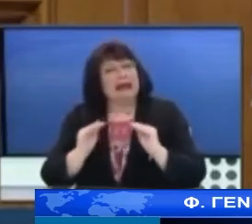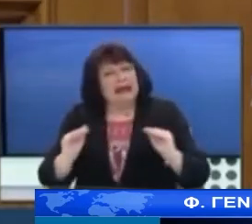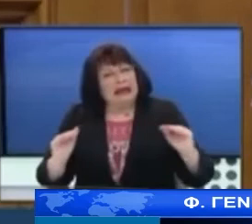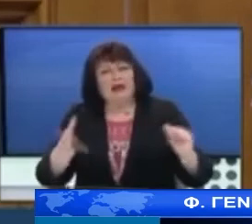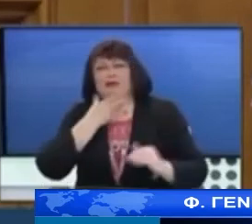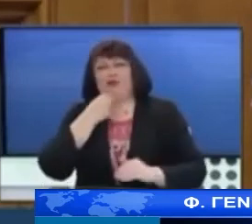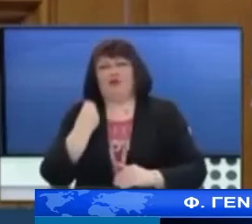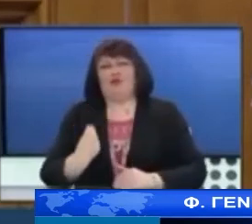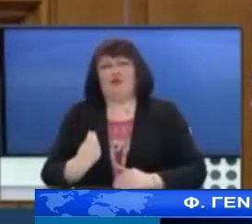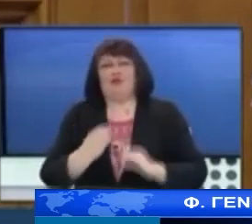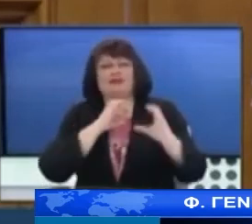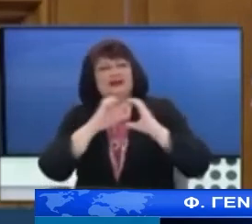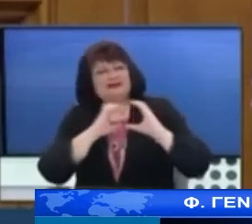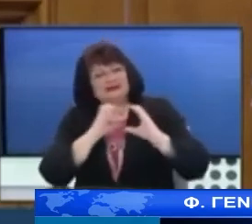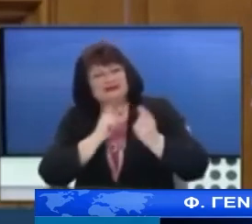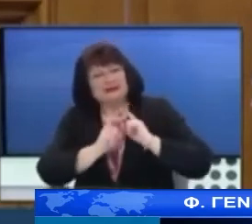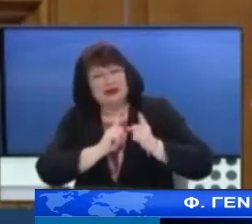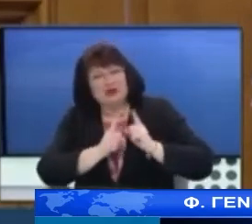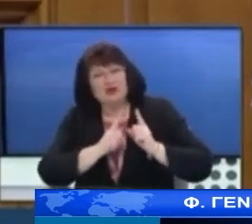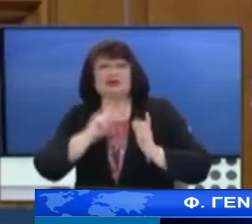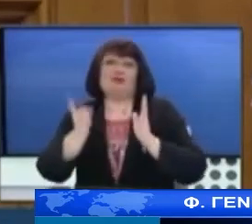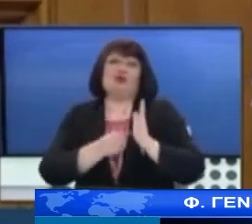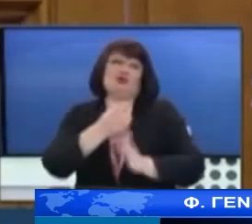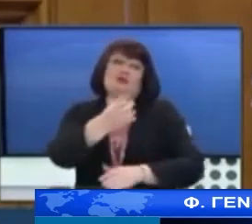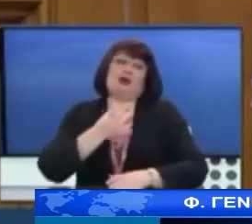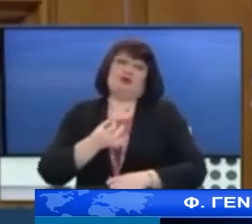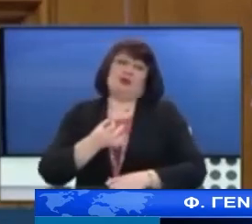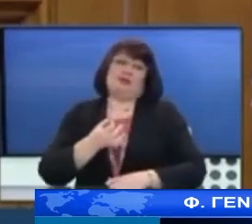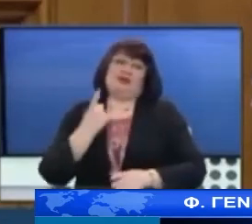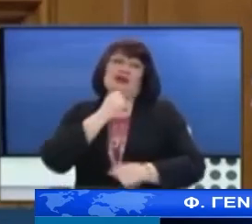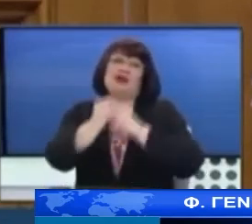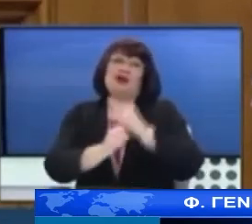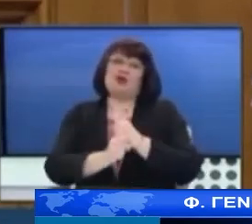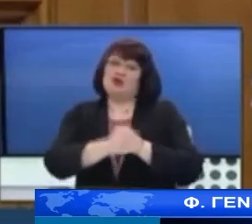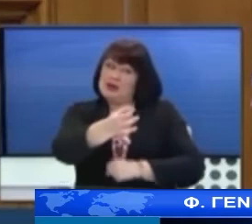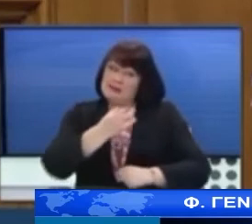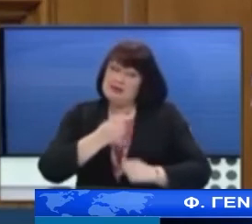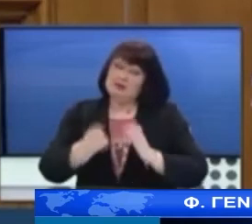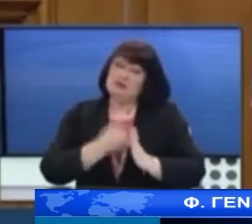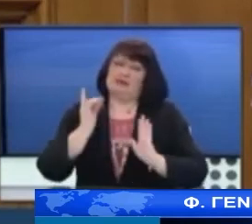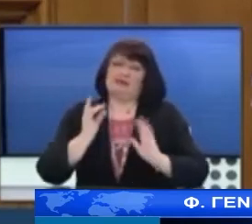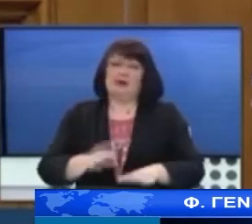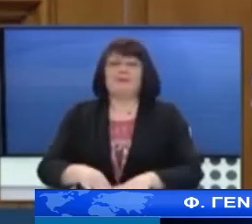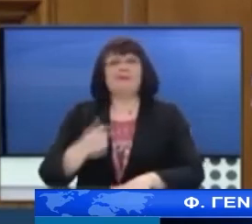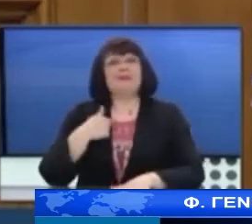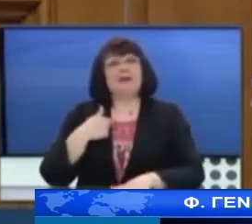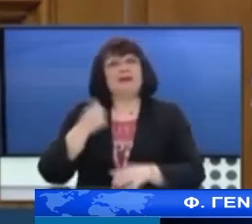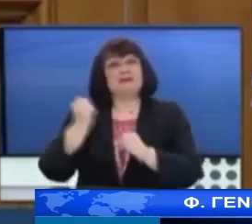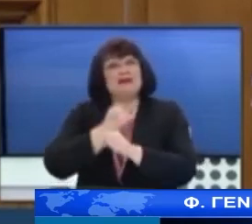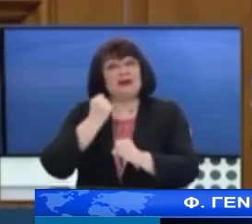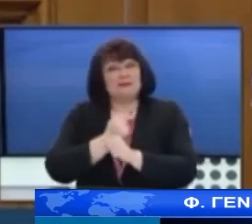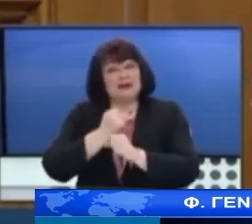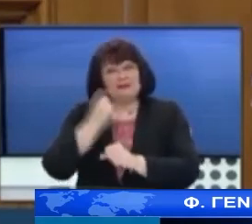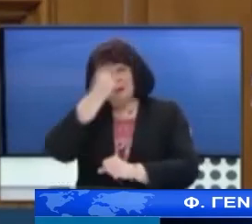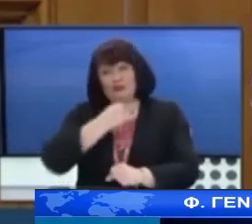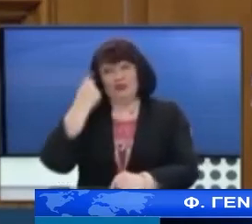τόνο, μιλώντας για συνεννόηση για πρώτη φορά εδώ και ένα χρόνο. Ο λόγος που επιμέναμε και επιμένω